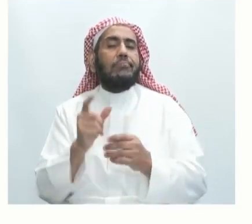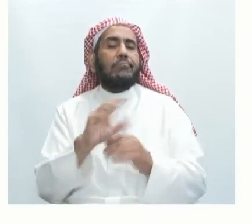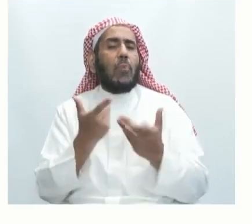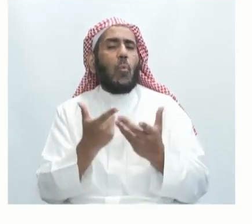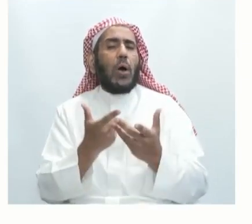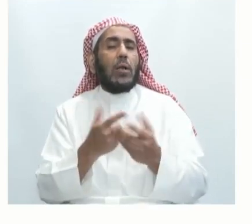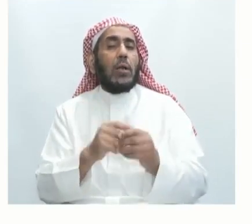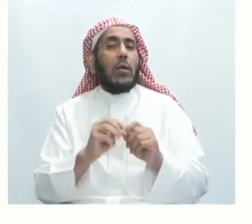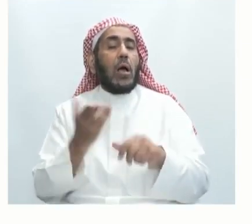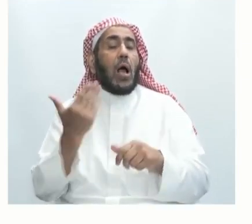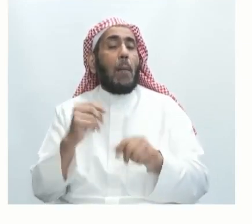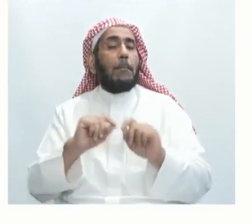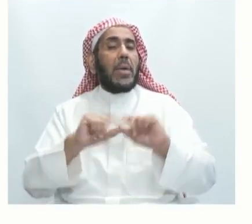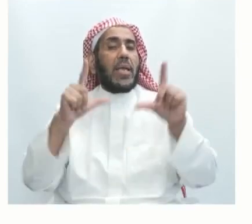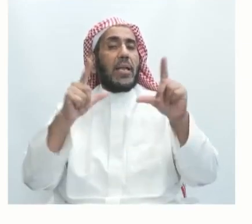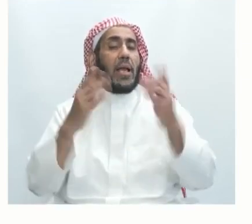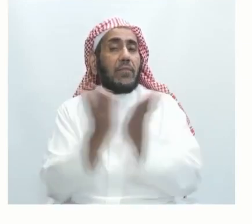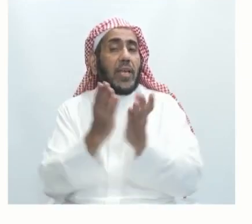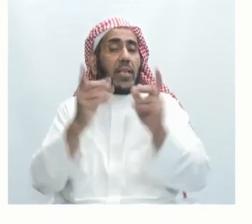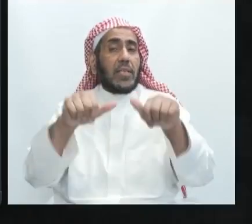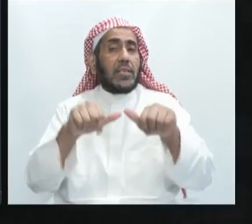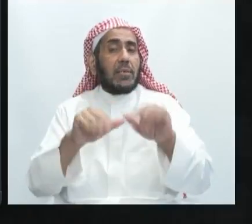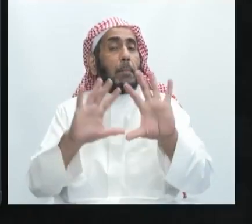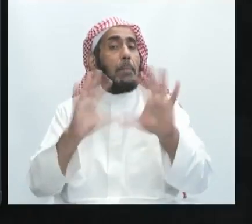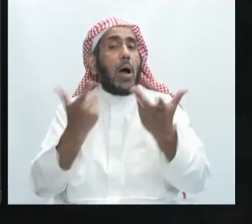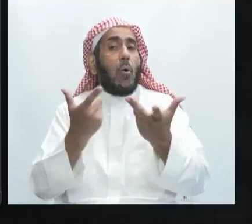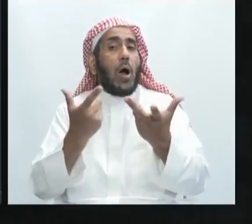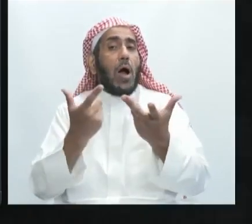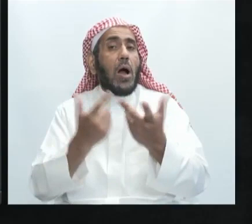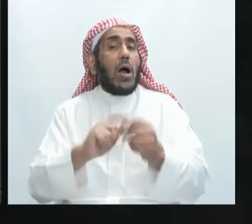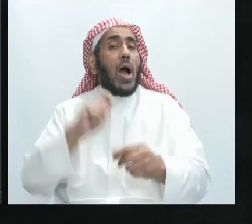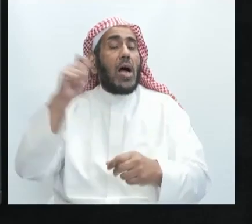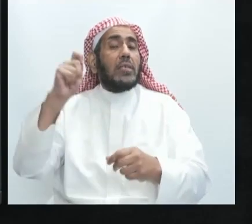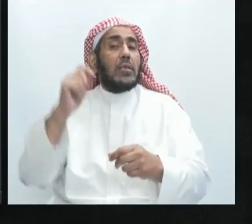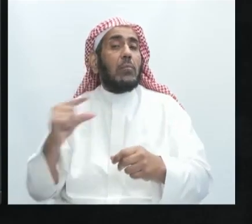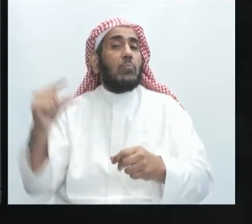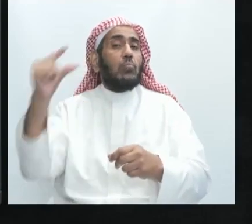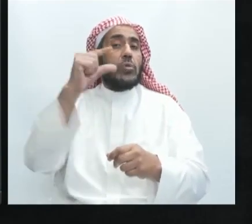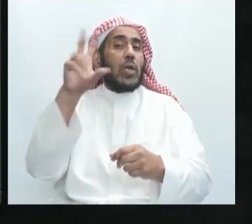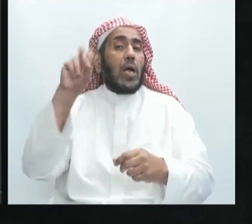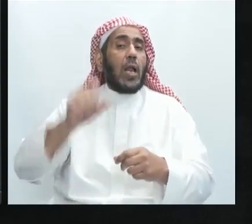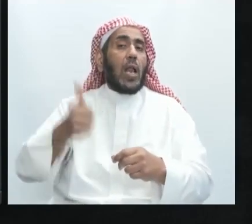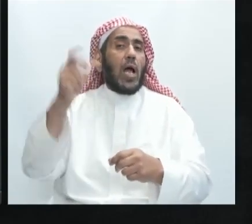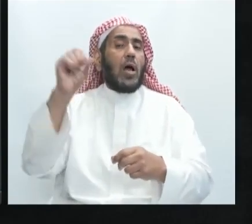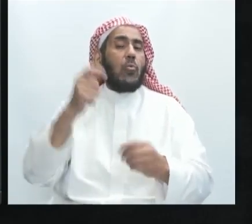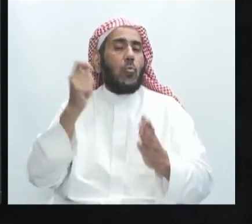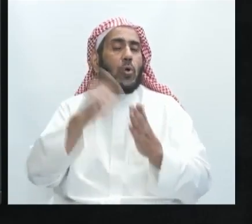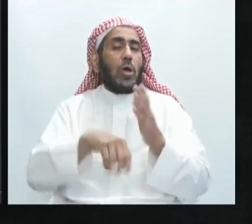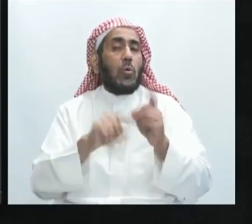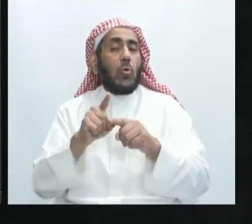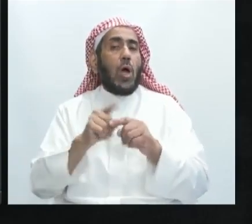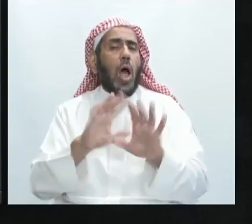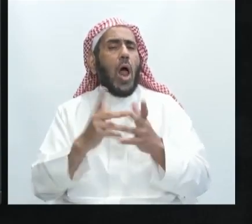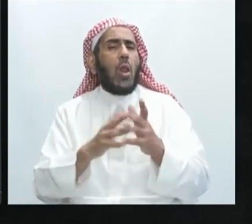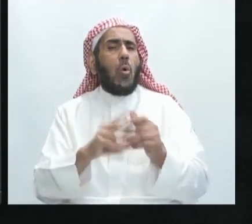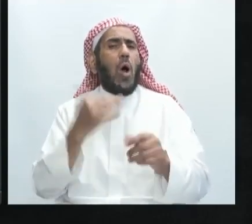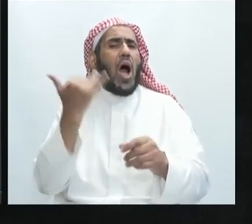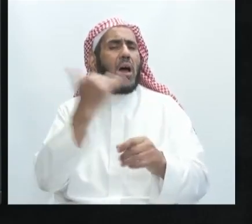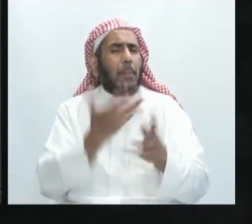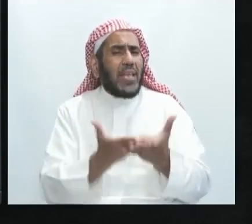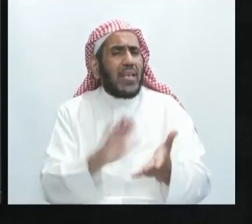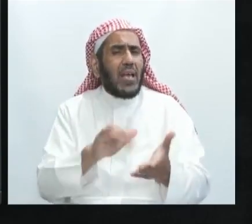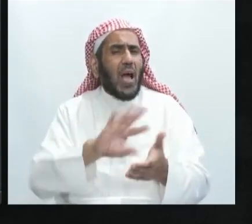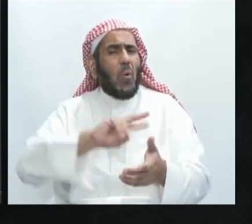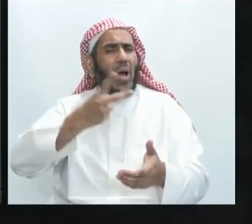قد بينا في اثناء الدرس ما هو اصل مصطلح القانون فذكرنا انه هل هو مصطلح عربي